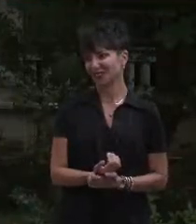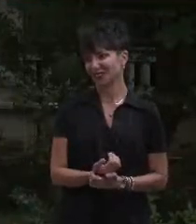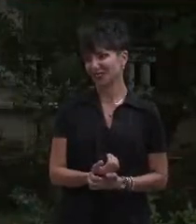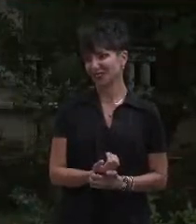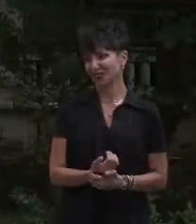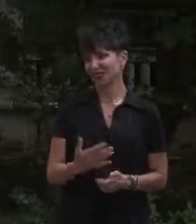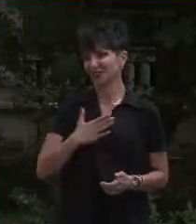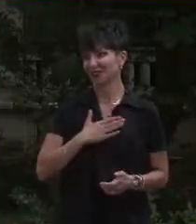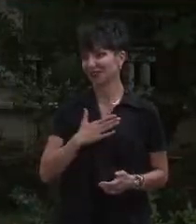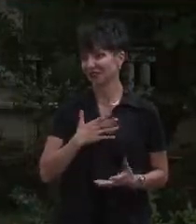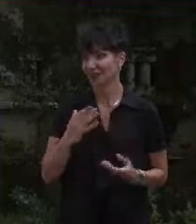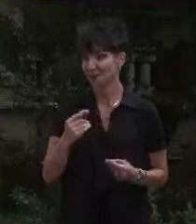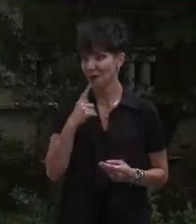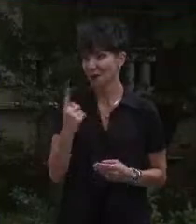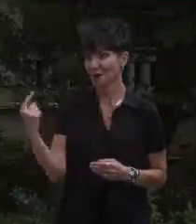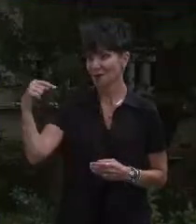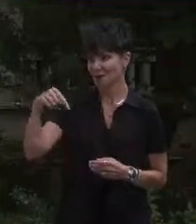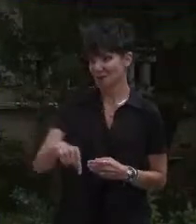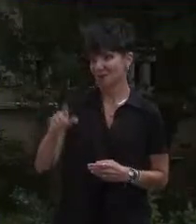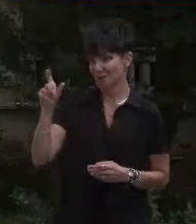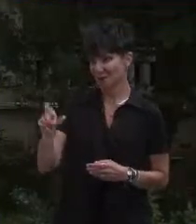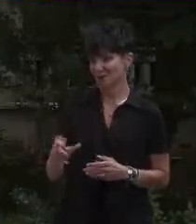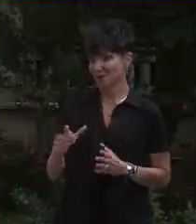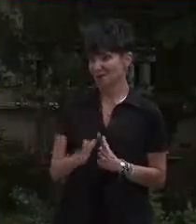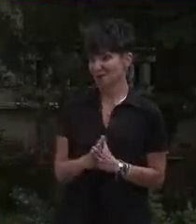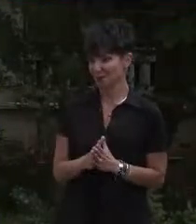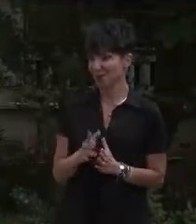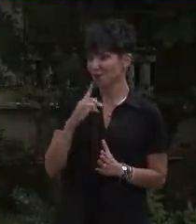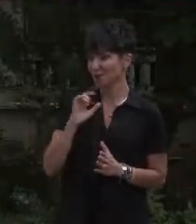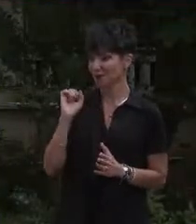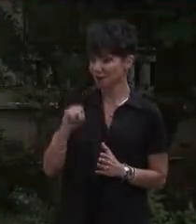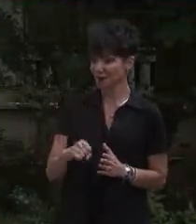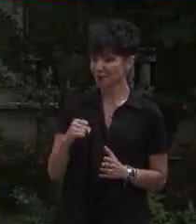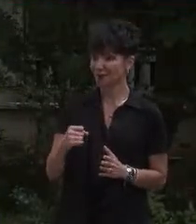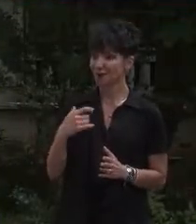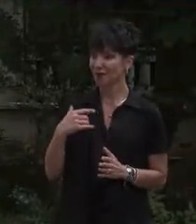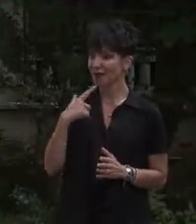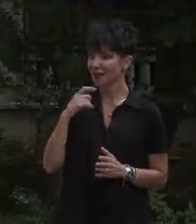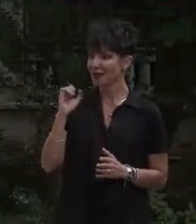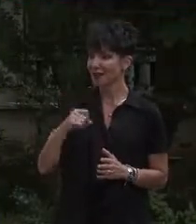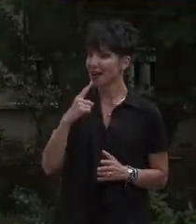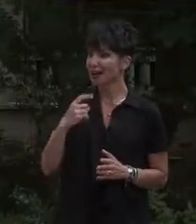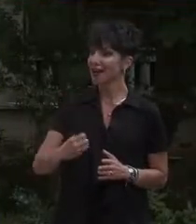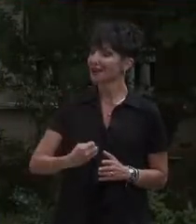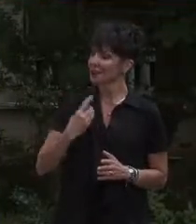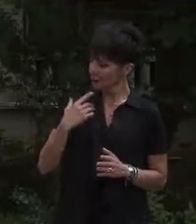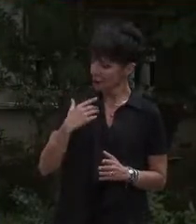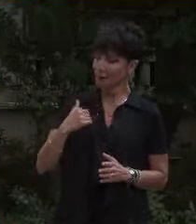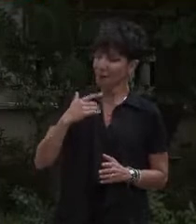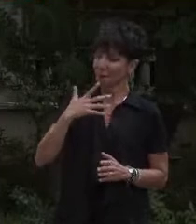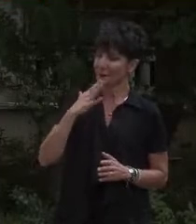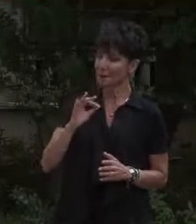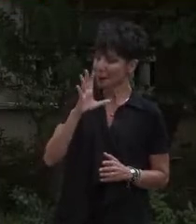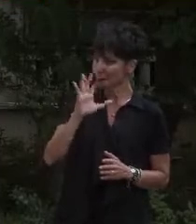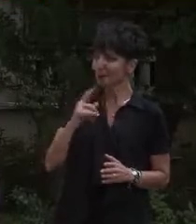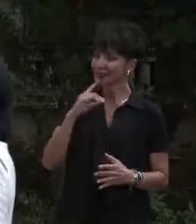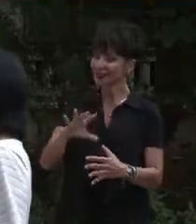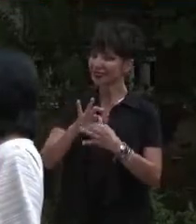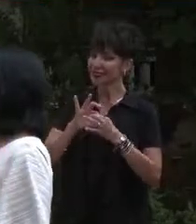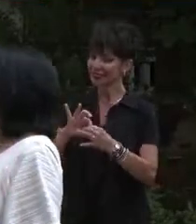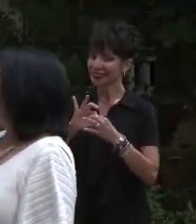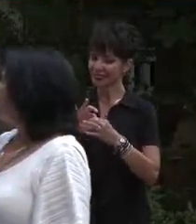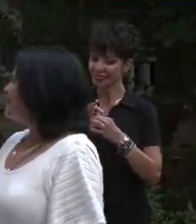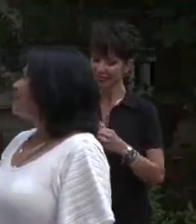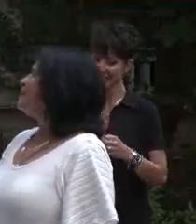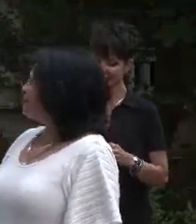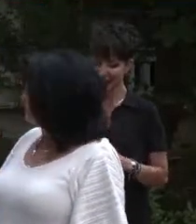Εμείς ευχαριστούμε θερμά για την παρουσία σας και έχουμε τις καλύτερες αναμνήσεις από την συνεργασία μας